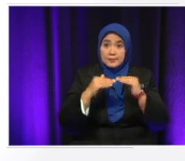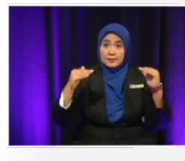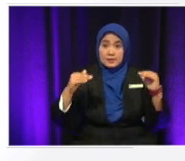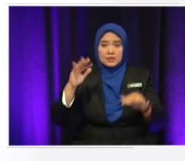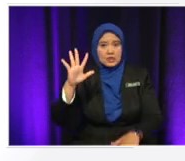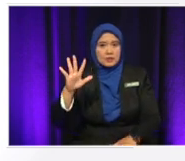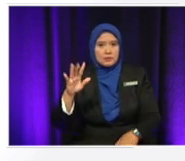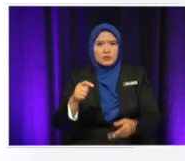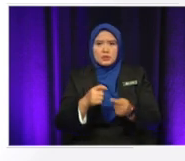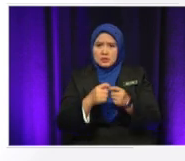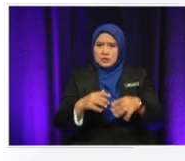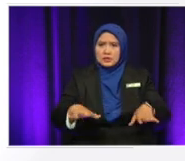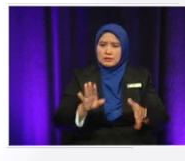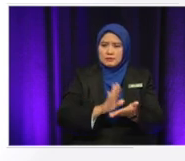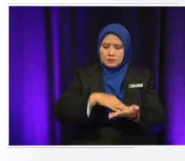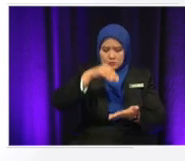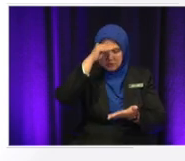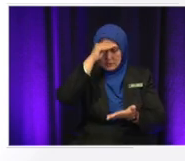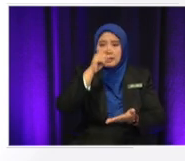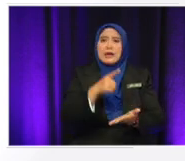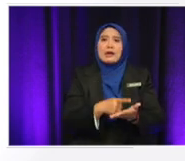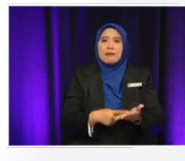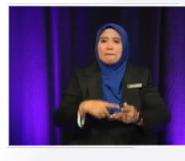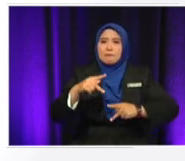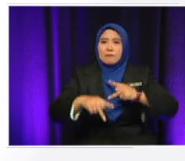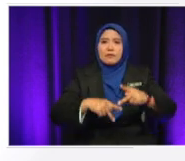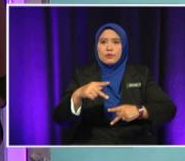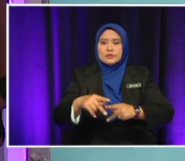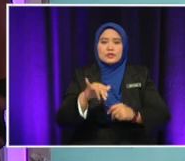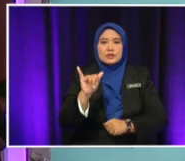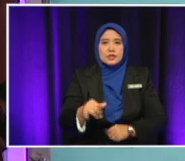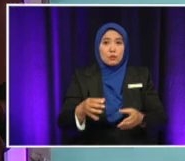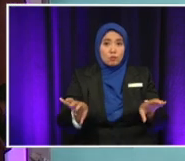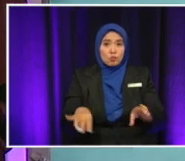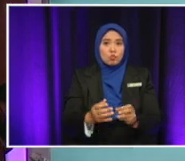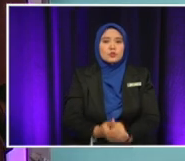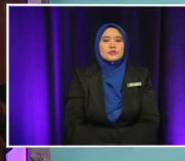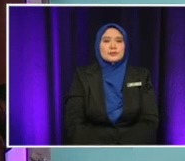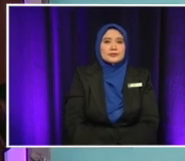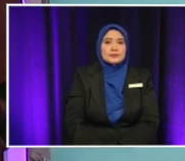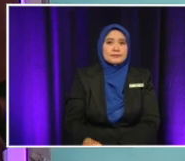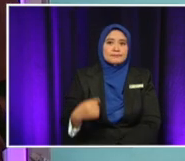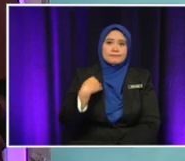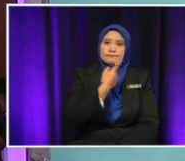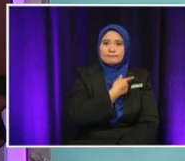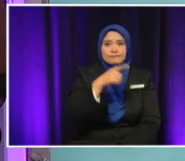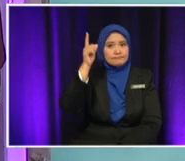pengalaman yang telah Lalu apakah mereka proses yang telah mereka lakukan Bagaimana